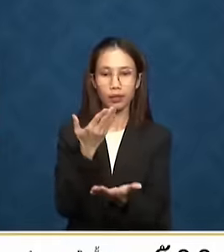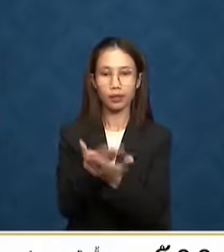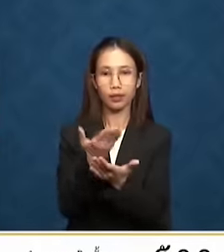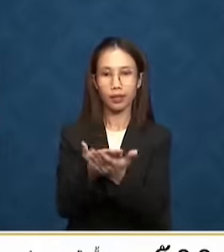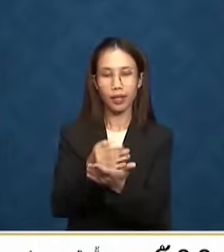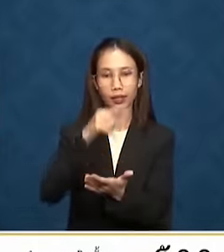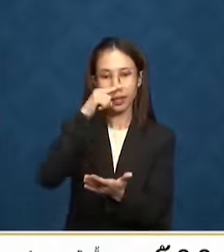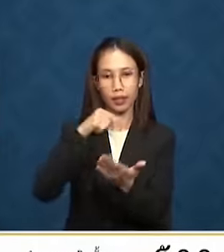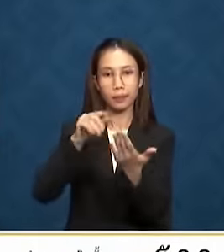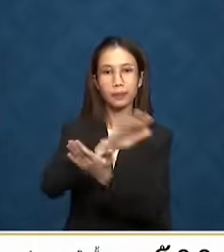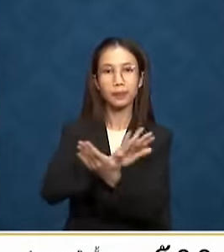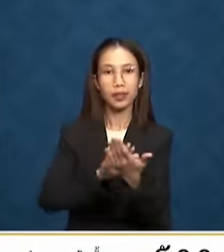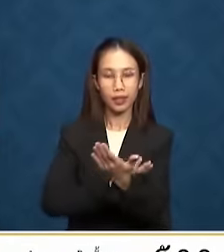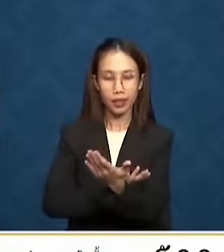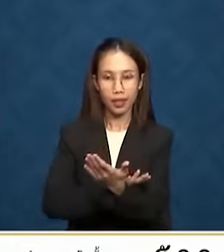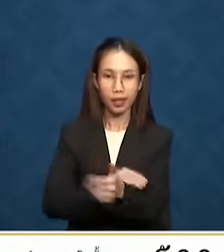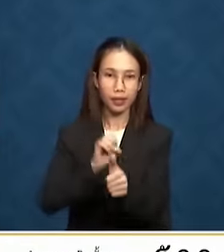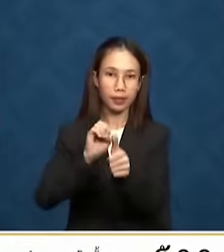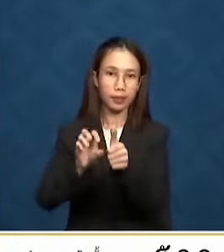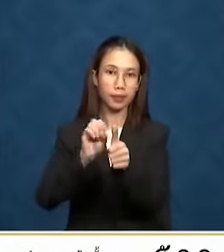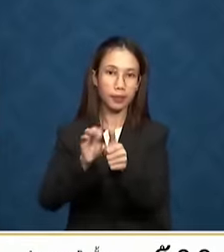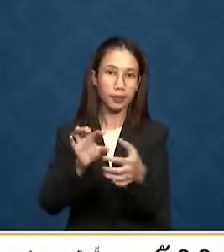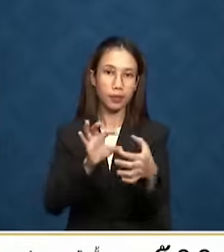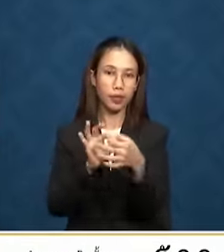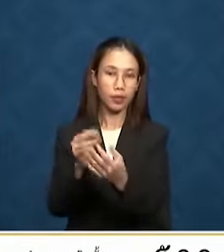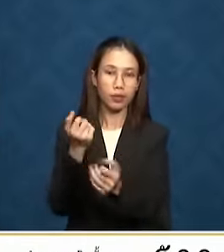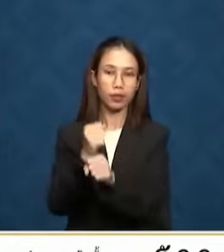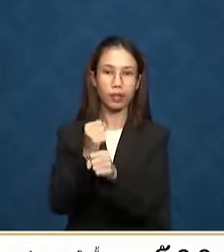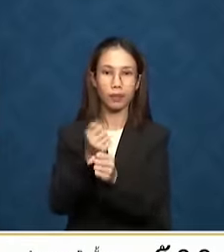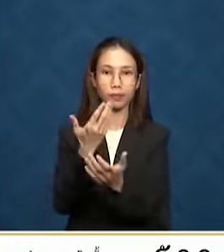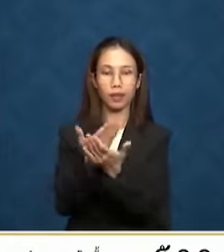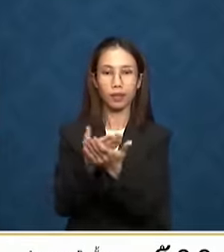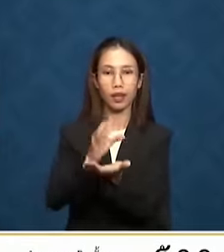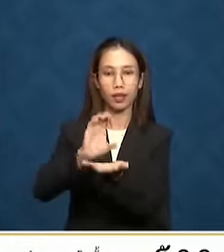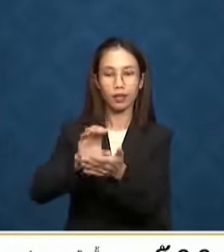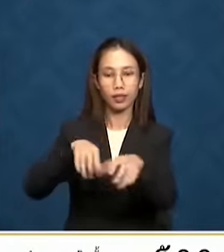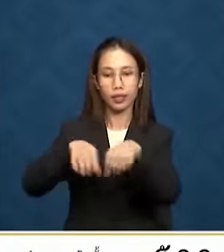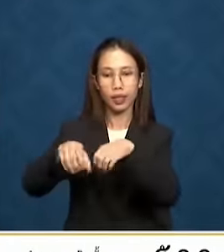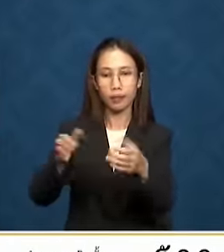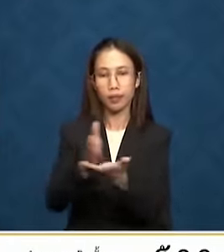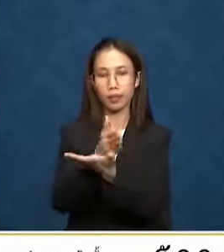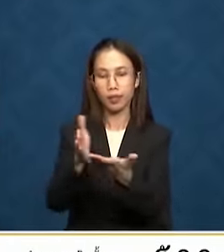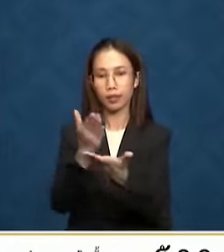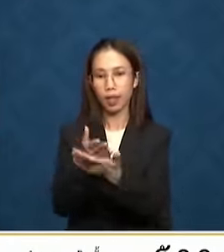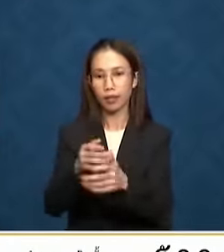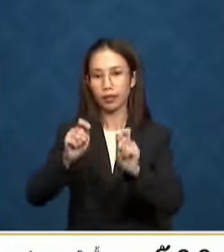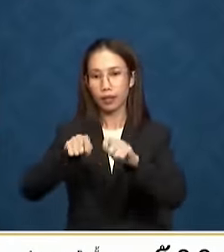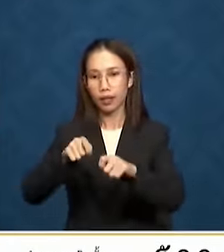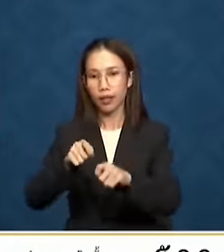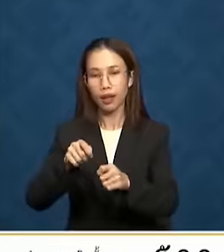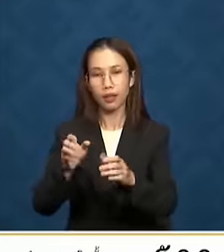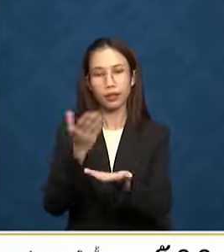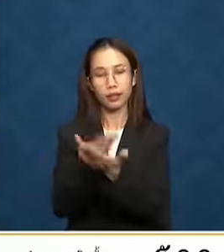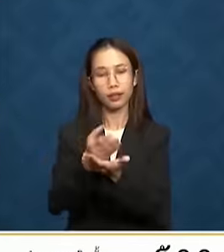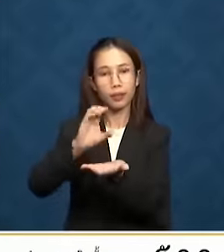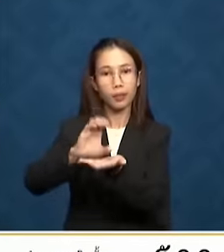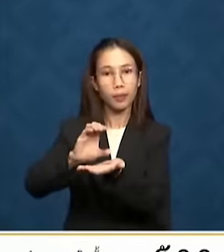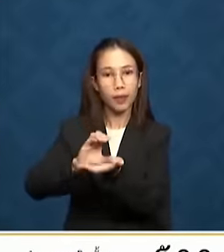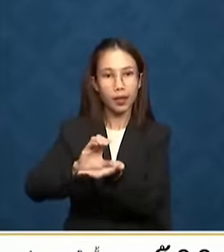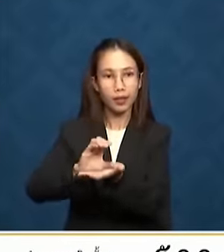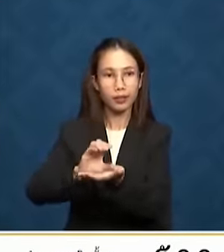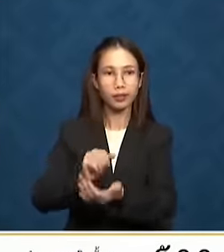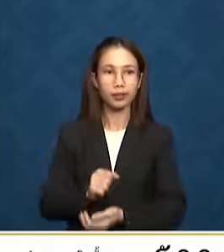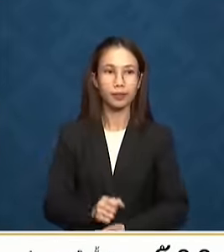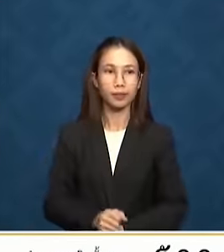ประเทศไทยมีข้อเสนอแนะเกี่ยวกับการทำงบประมาณการบริหารงบประมาณการอนุมัติงบประมาณและมี Best